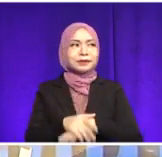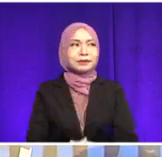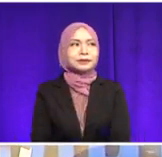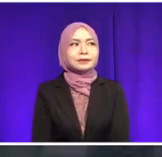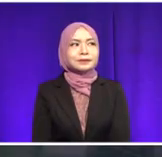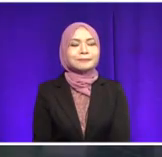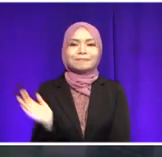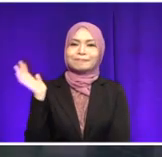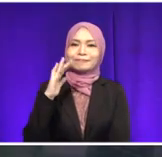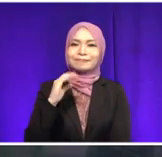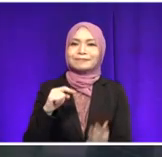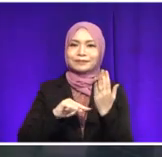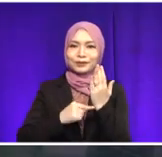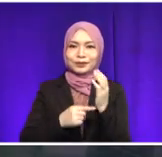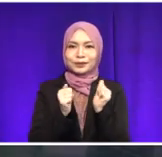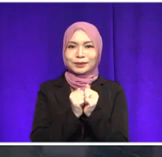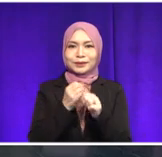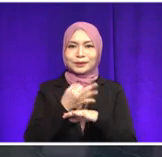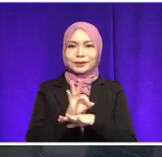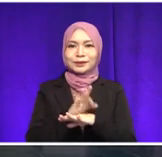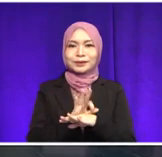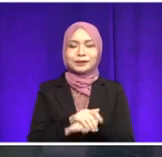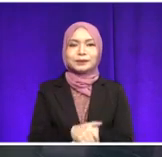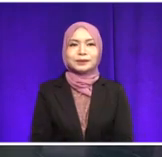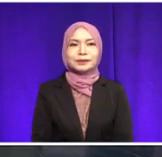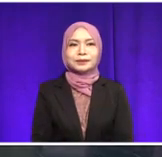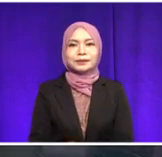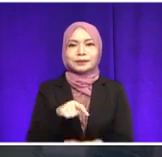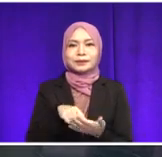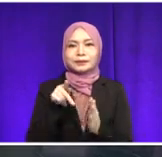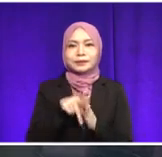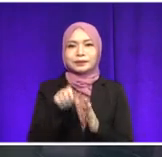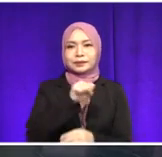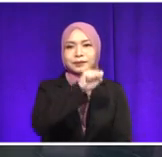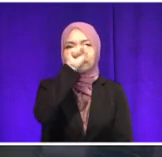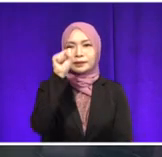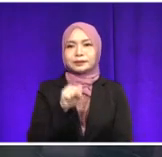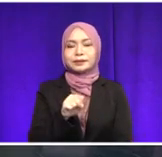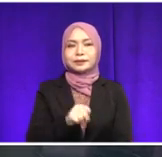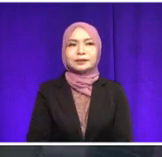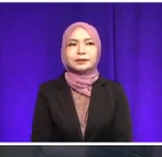fungsi dulu oke fungsi di sini dan ini persoalan-persoalan